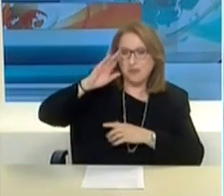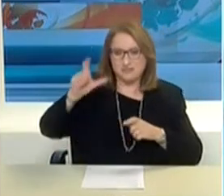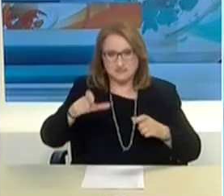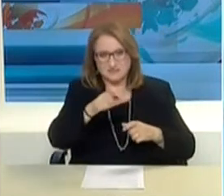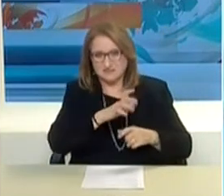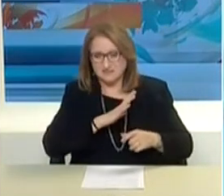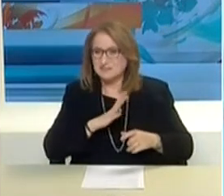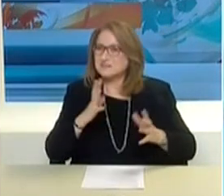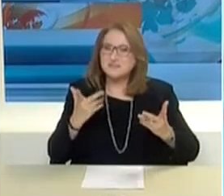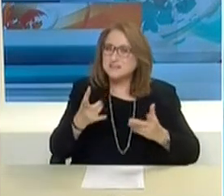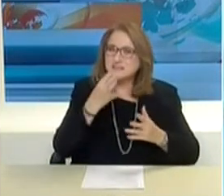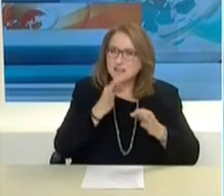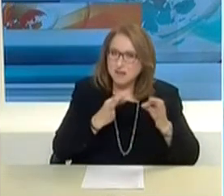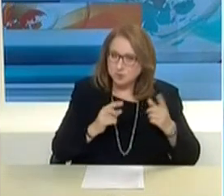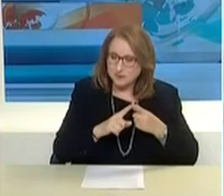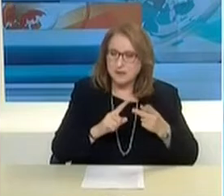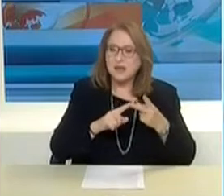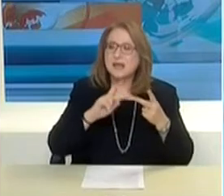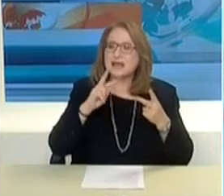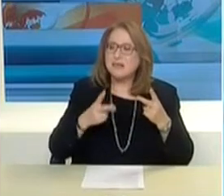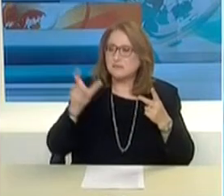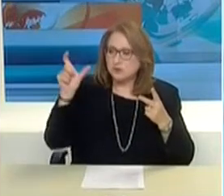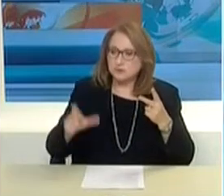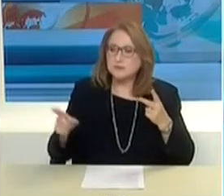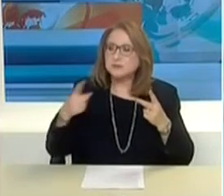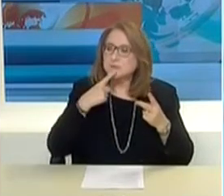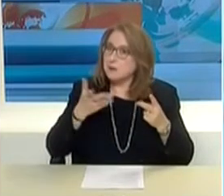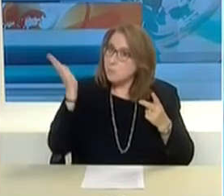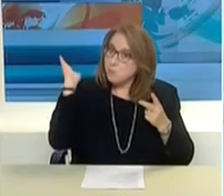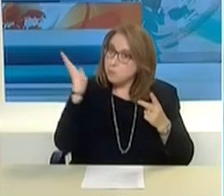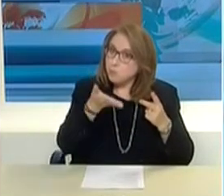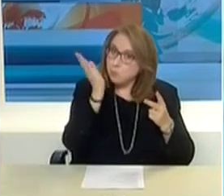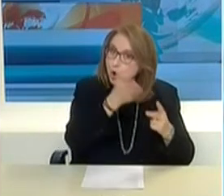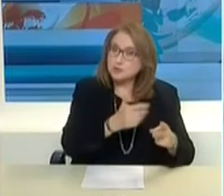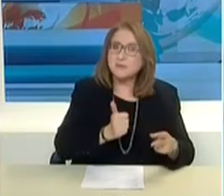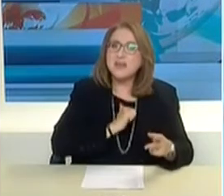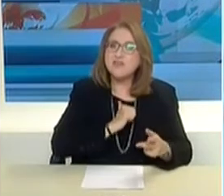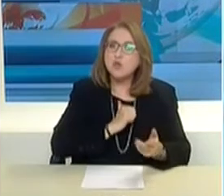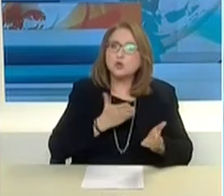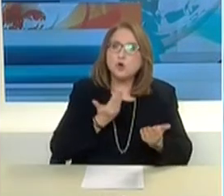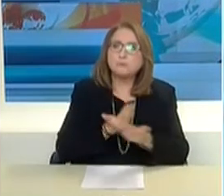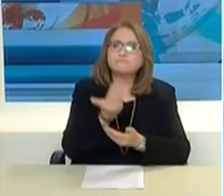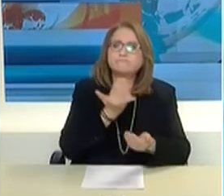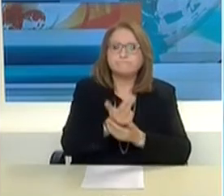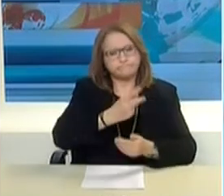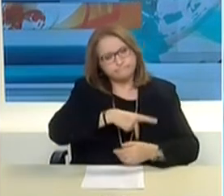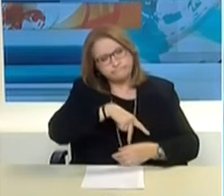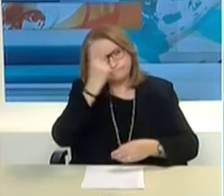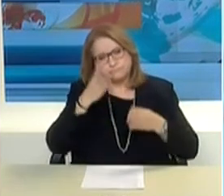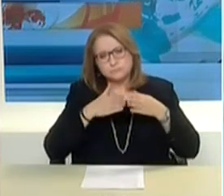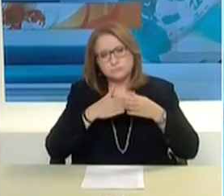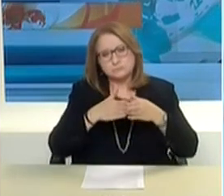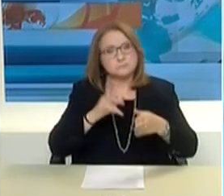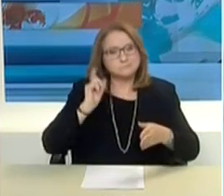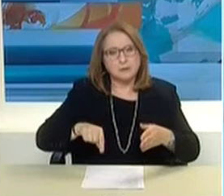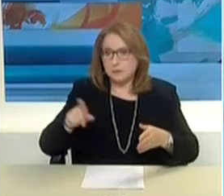ερώτηση. Έχει να κάνει με αυτά που μας ανακοινώσατε σήμερα. Θα υπάρχει κάποιο πρόστιμο αρχικά για τα ιδιωτικά σκάφη, εάν στο μεταξύ δεν επιστρέψουν?